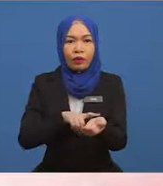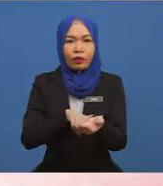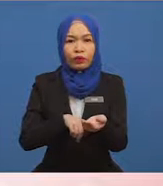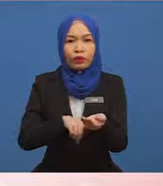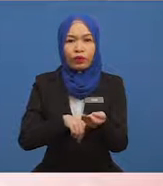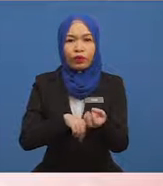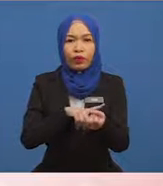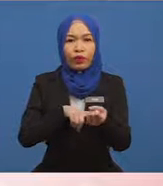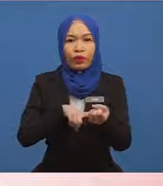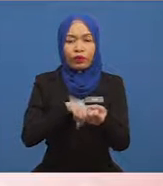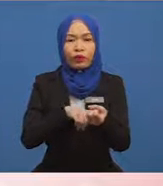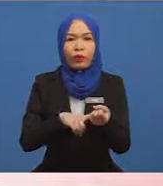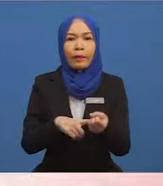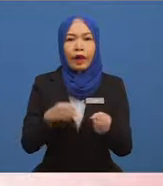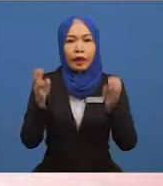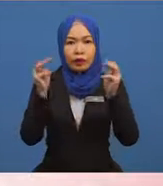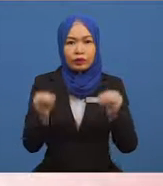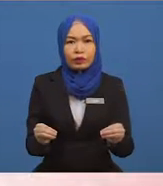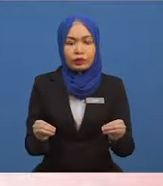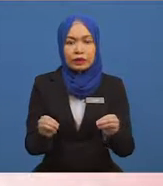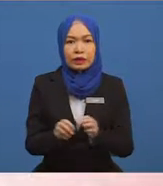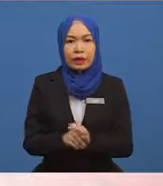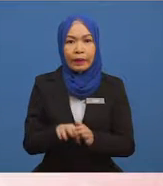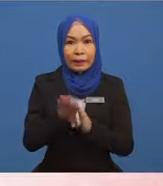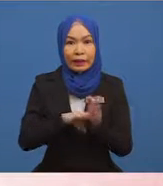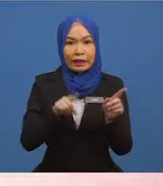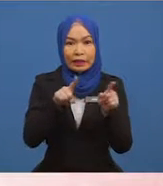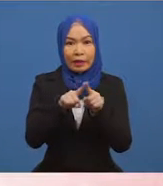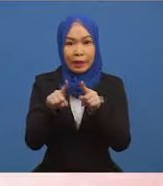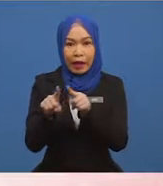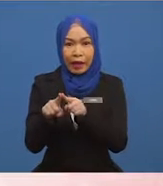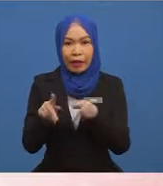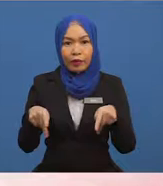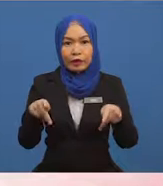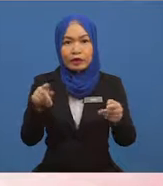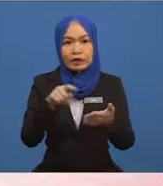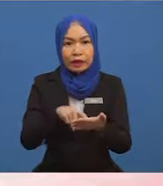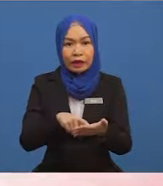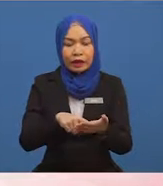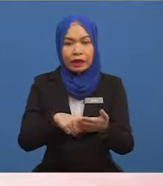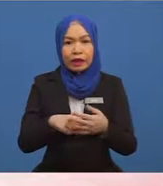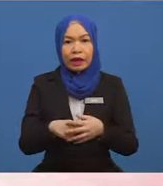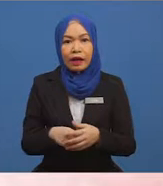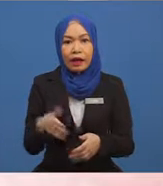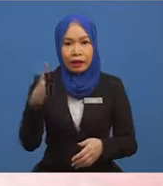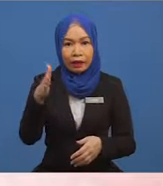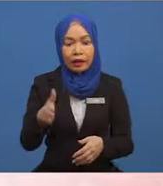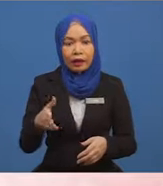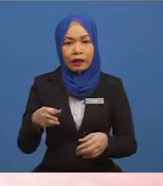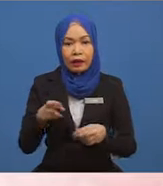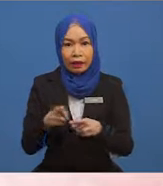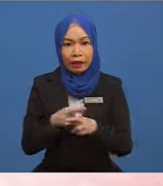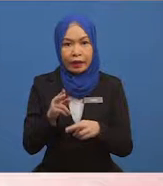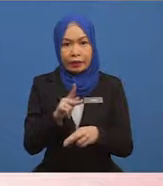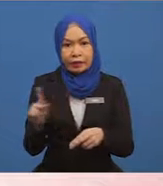Berdasarkan persamaan, proses fermentasi akan menguraikan glukosa secara